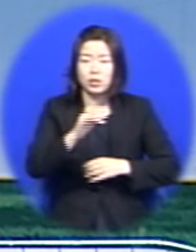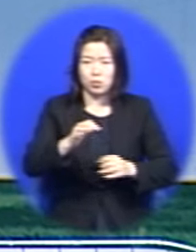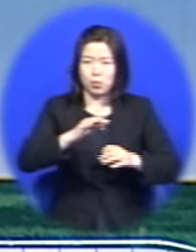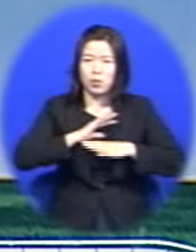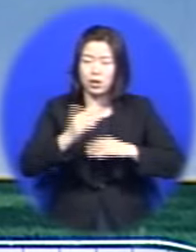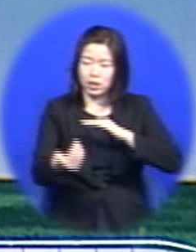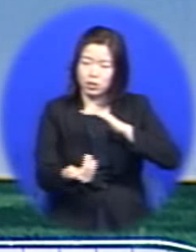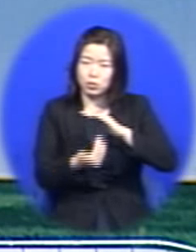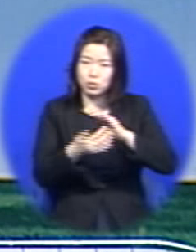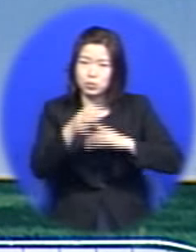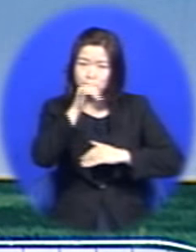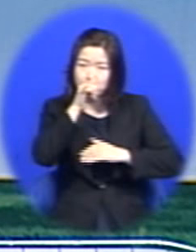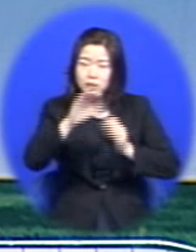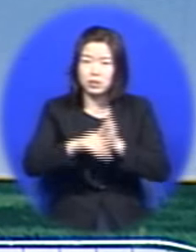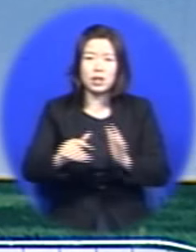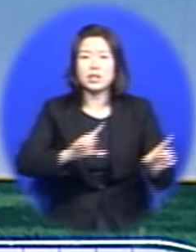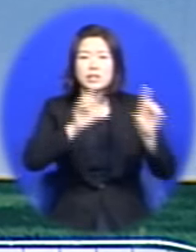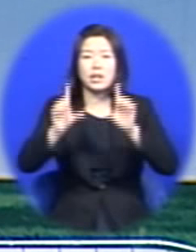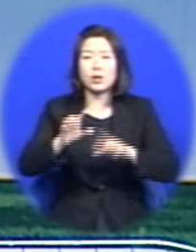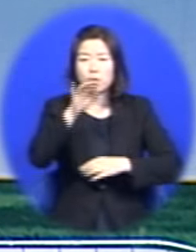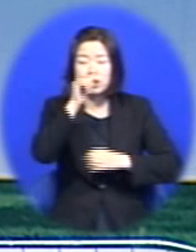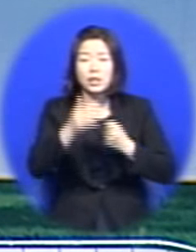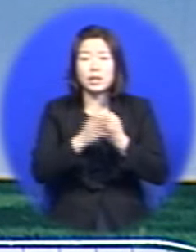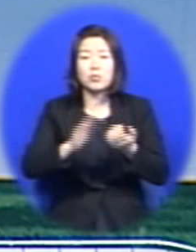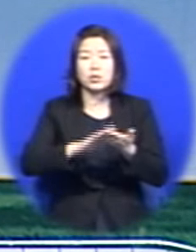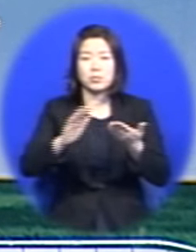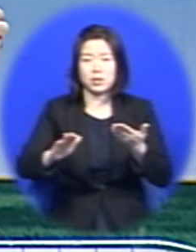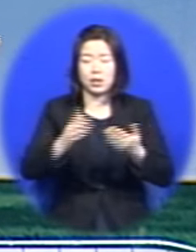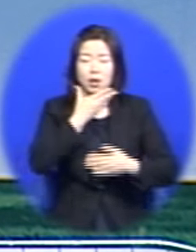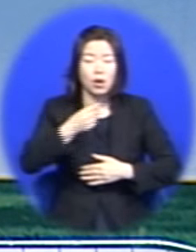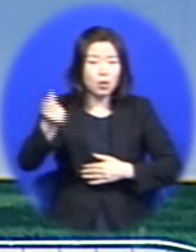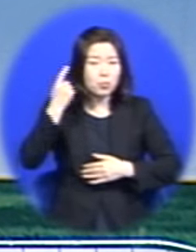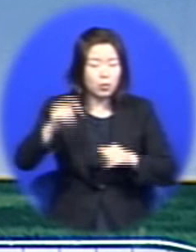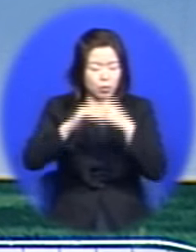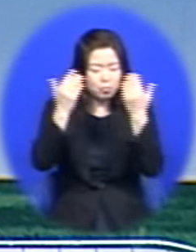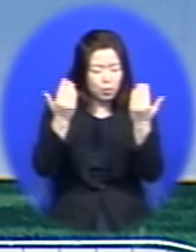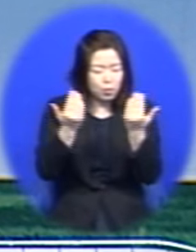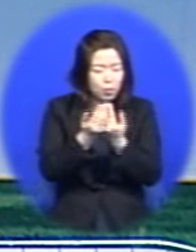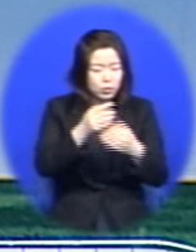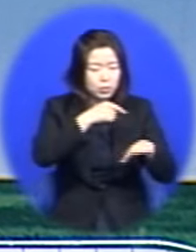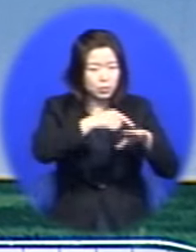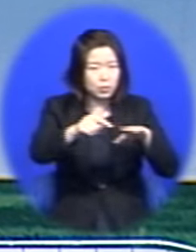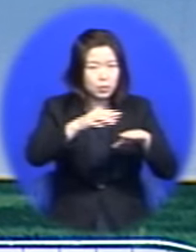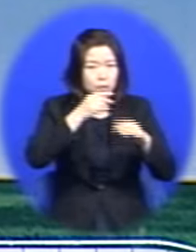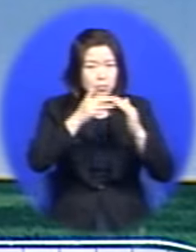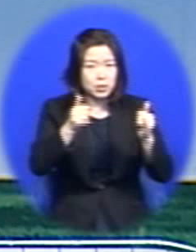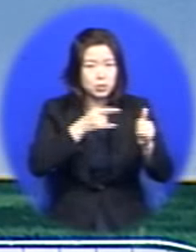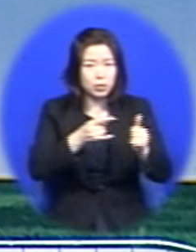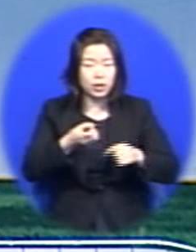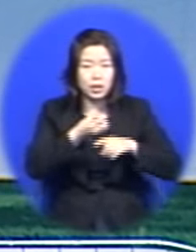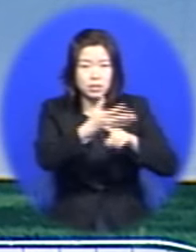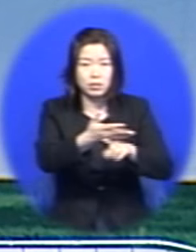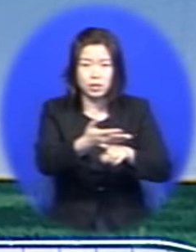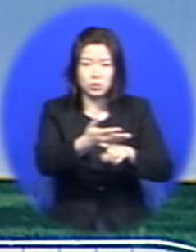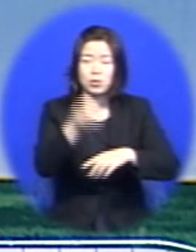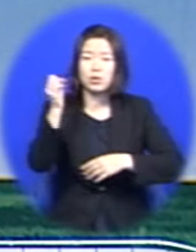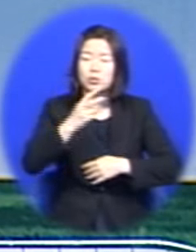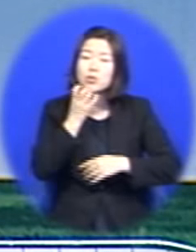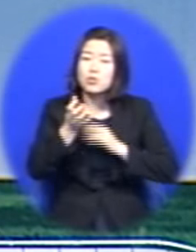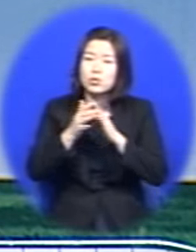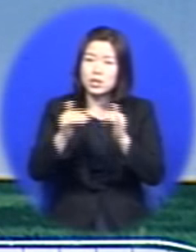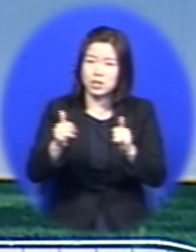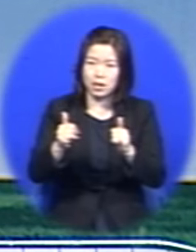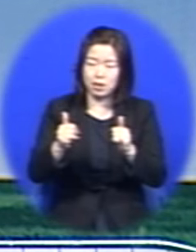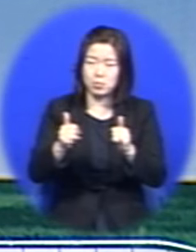있는 때에 우리가 살고 있기 때문입니다. 복음은 모든 민족에게 전해지고 그리고 유대인들이